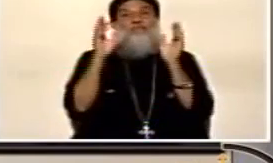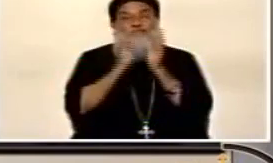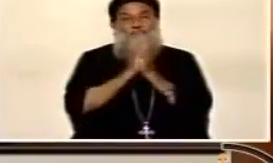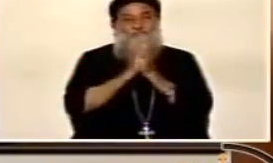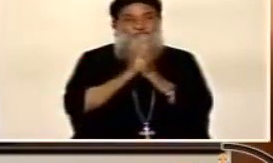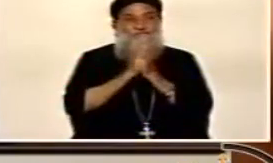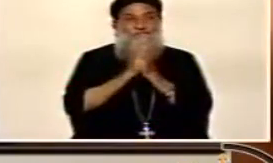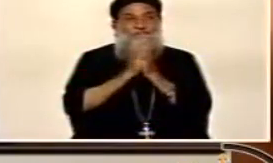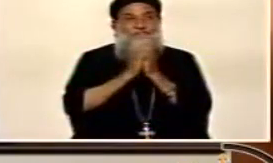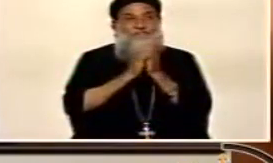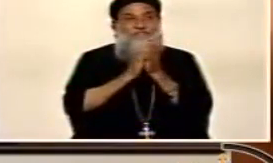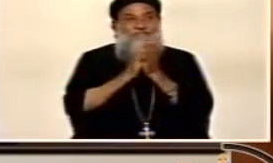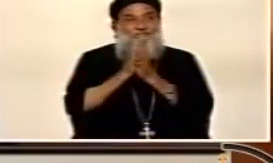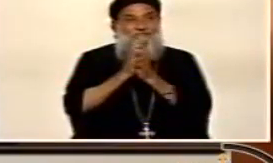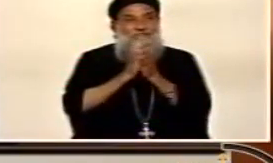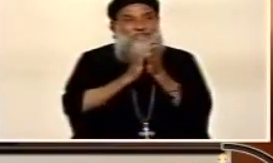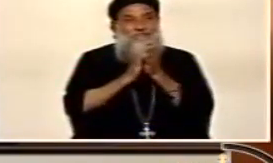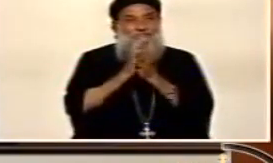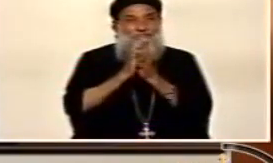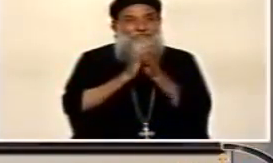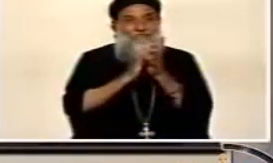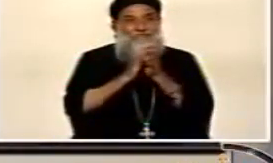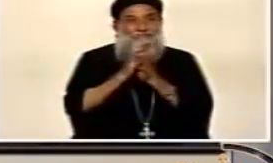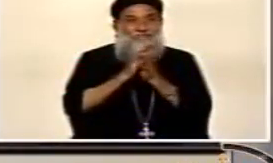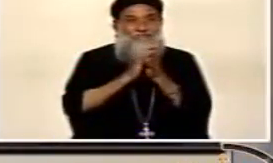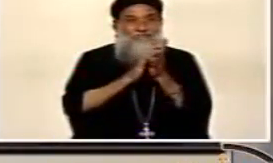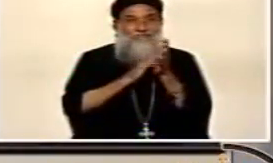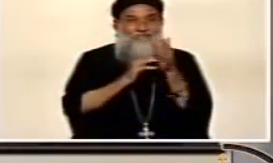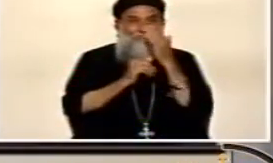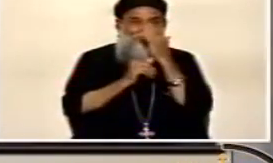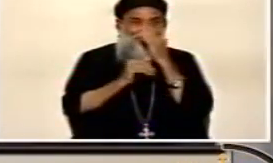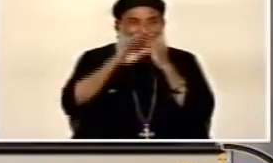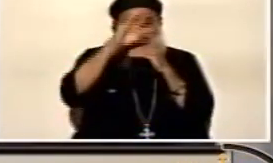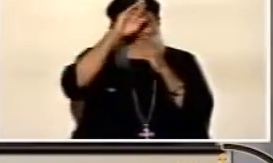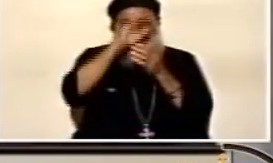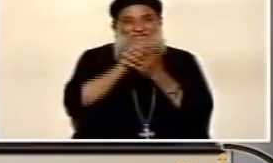والتشكيل ملكك ولا ملكك؟ هي ما فيهاش تشكيل قدام سيدنا.